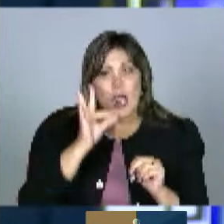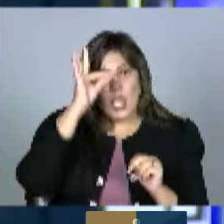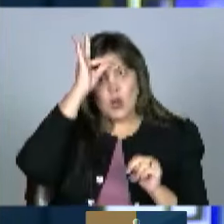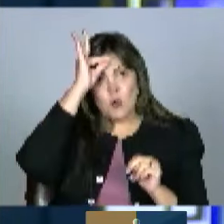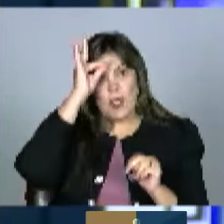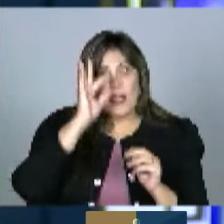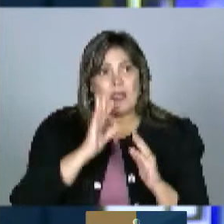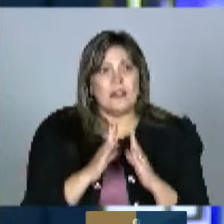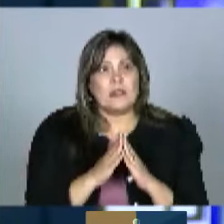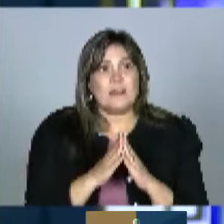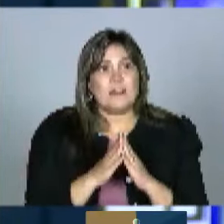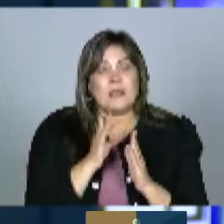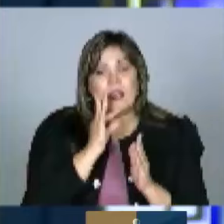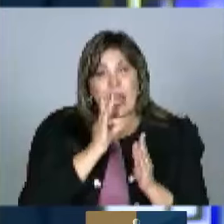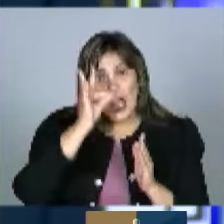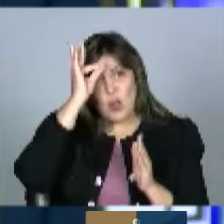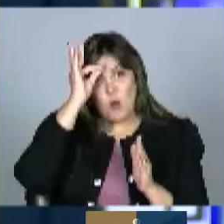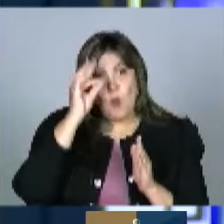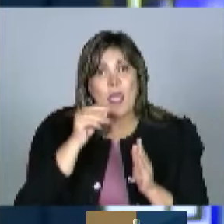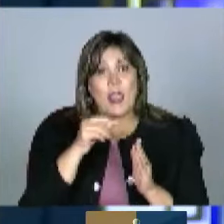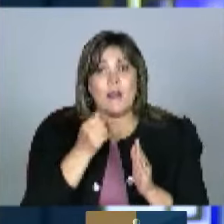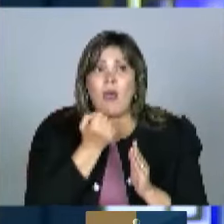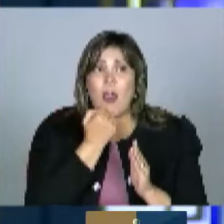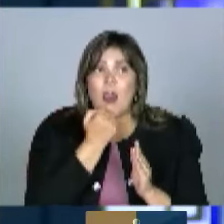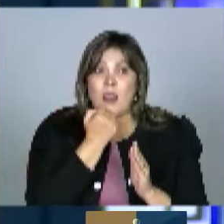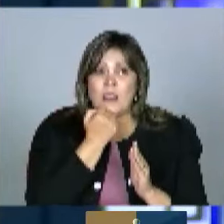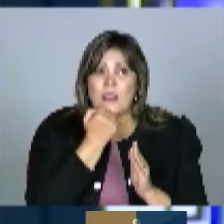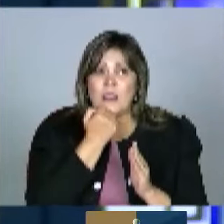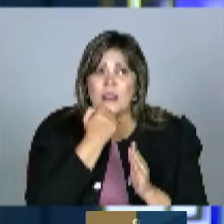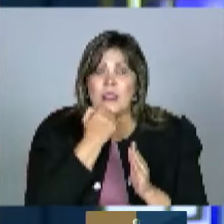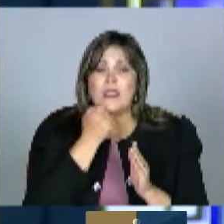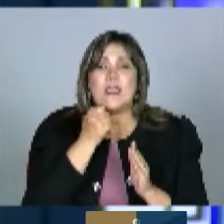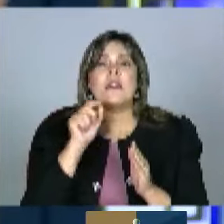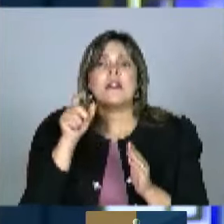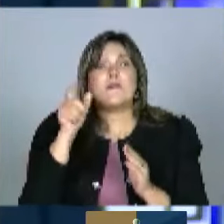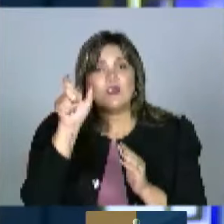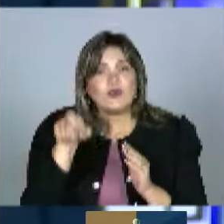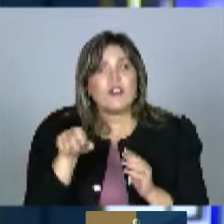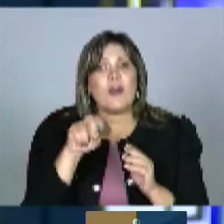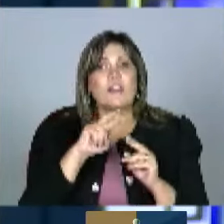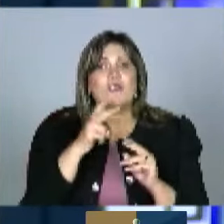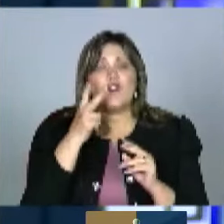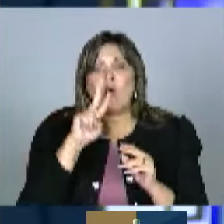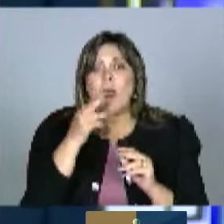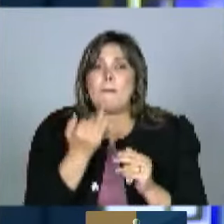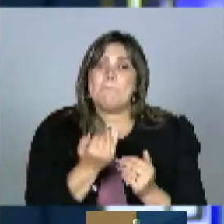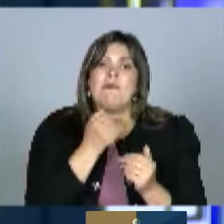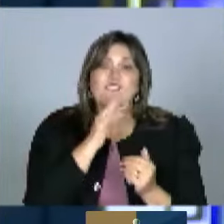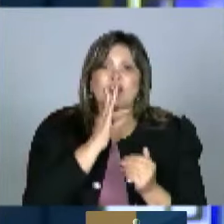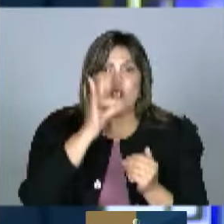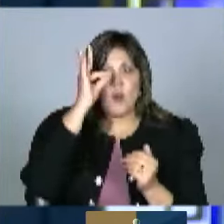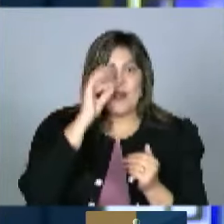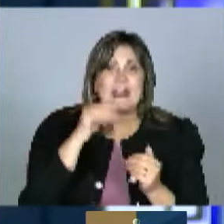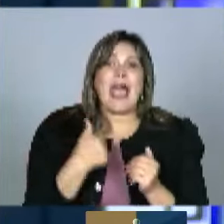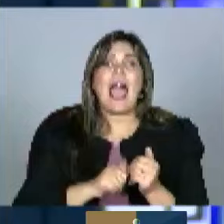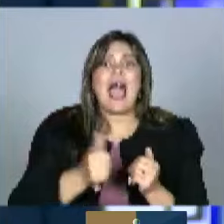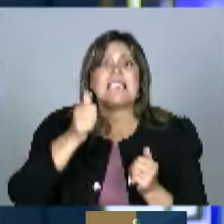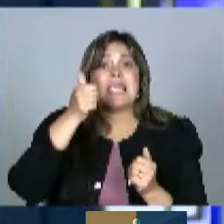الغلط او العنوان العنوان غلط يا فندم فيجي التحريات يقوللك لم يستدل لكن الاحسن حاجه